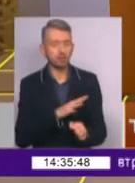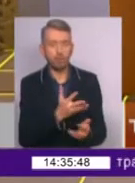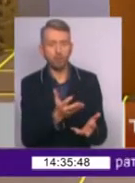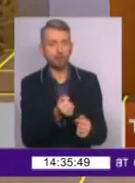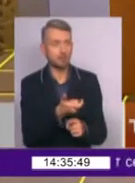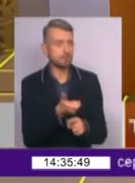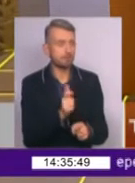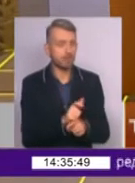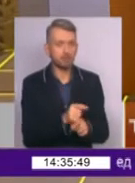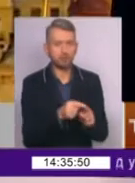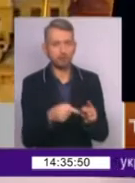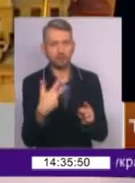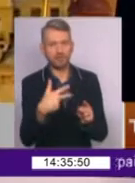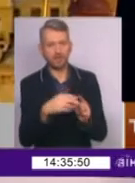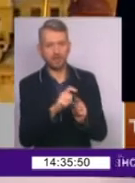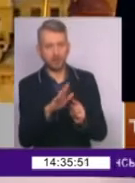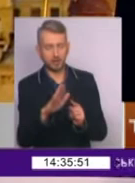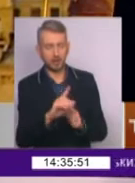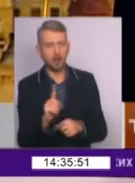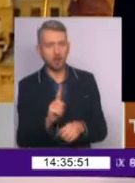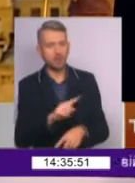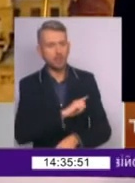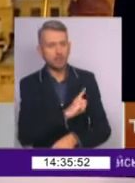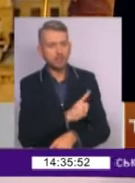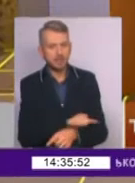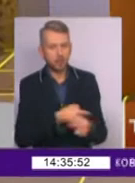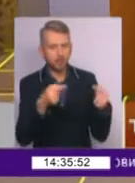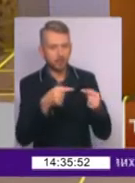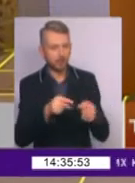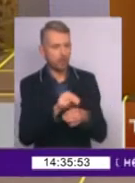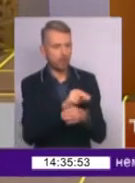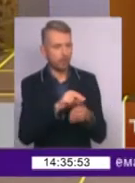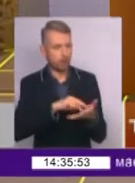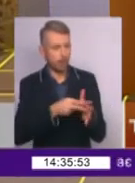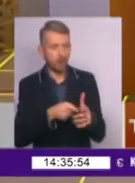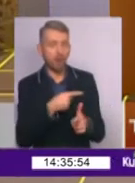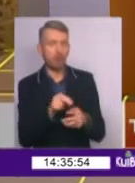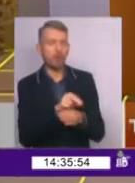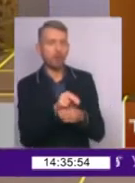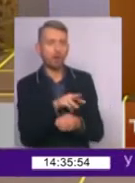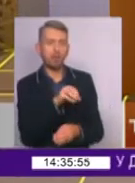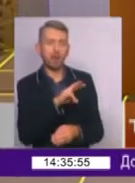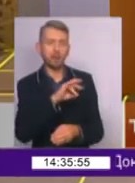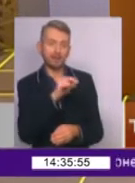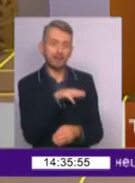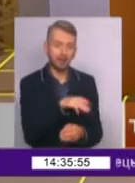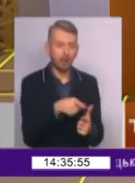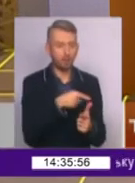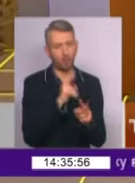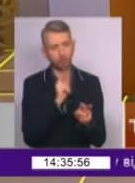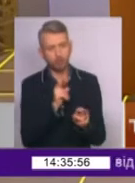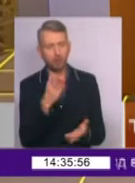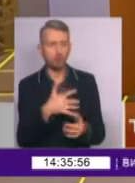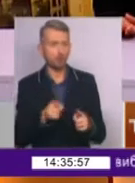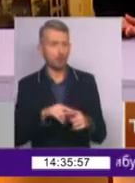максимум протягом 30 хвилин, що сильно визначає лікувальну тактику. Або ми вже лікуємо менінгіт, або ми спостерігаємо, можливо, це